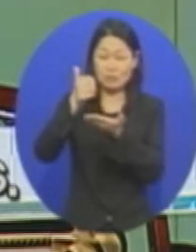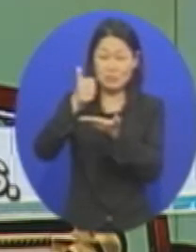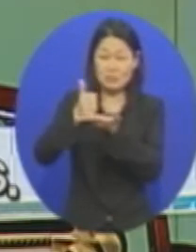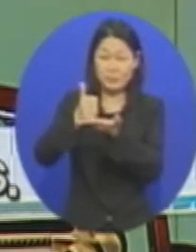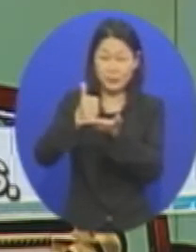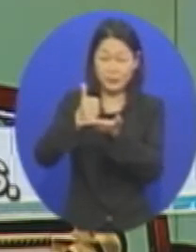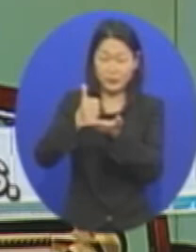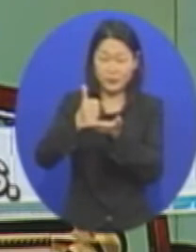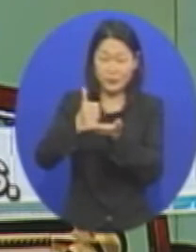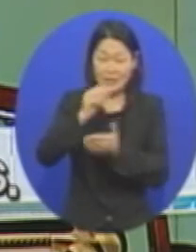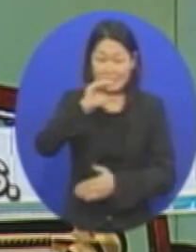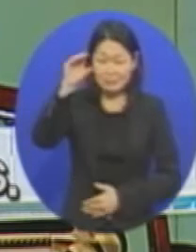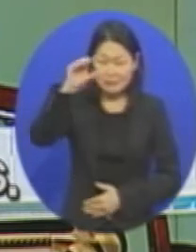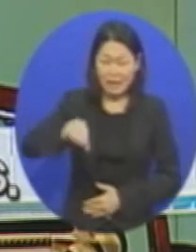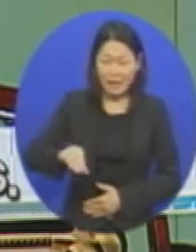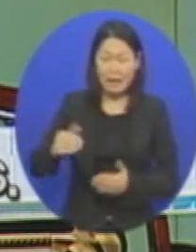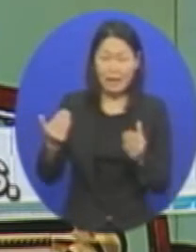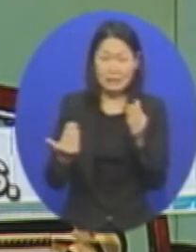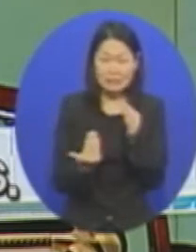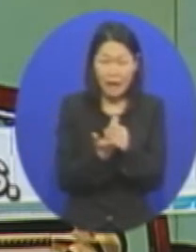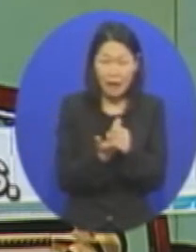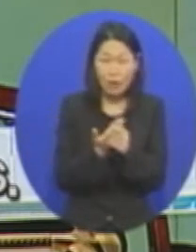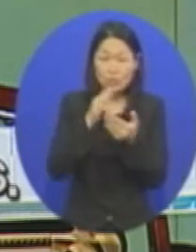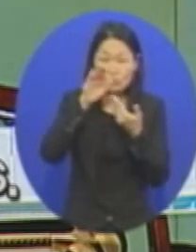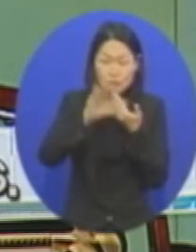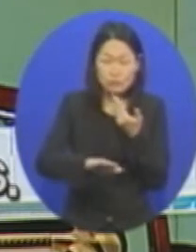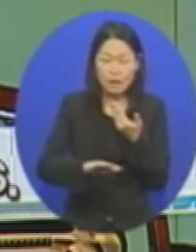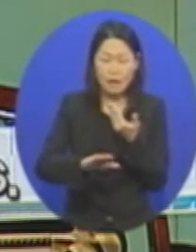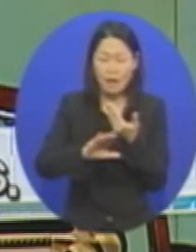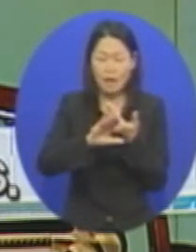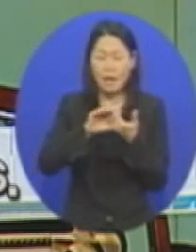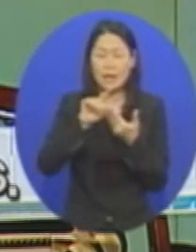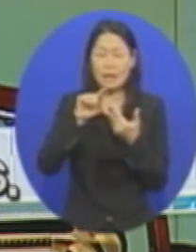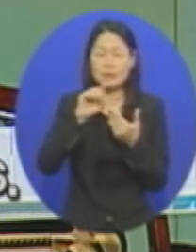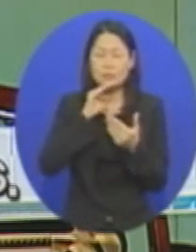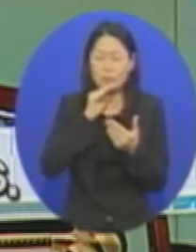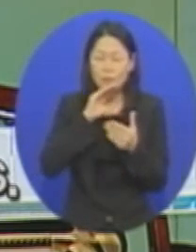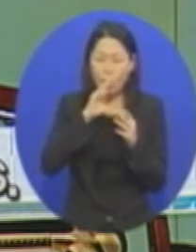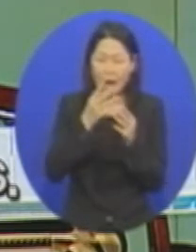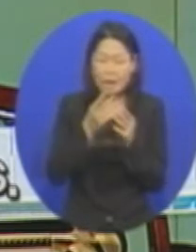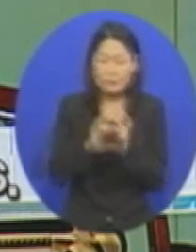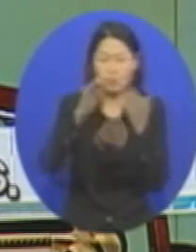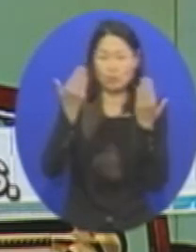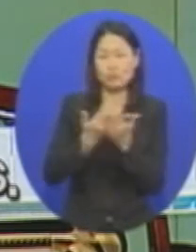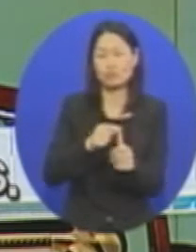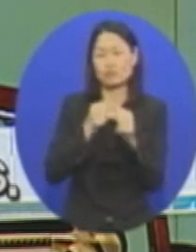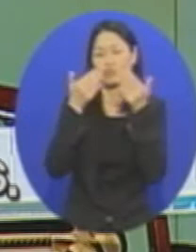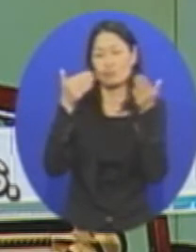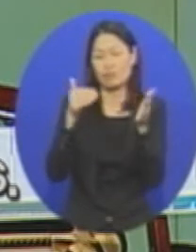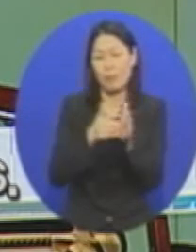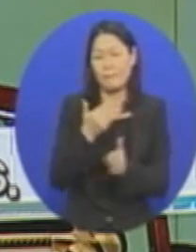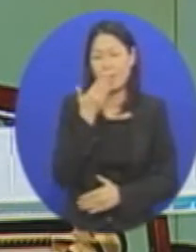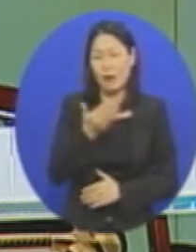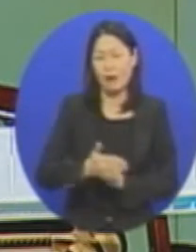사건이 후에 비로서 2 완 전한 복음의 비밀을 게시해 주신 겁니다